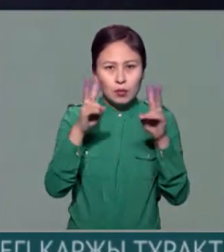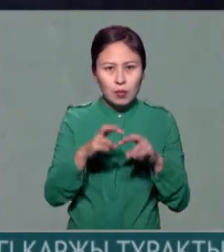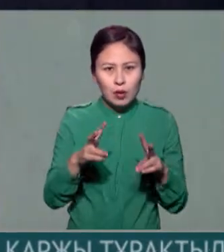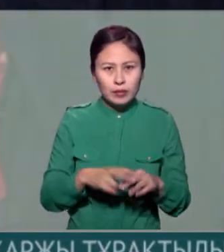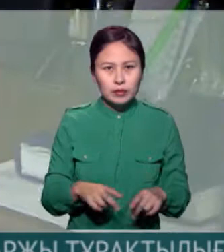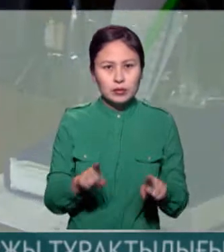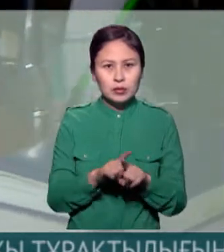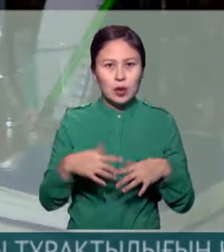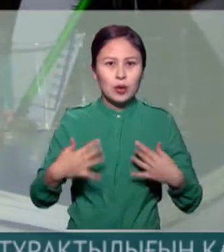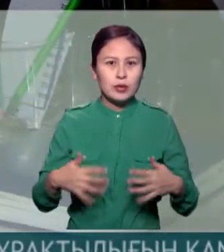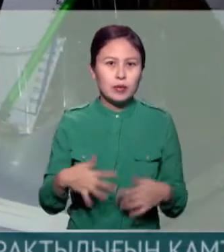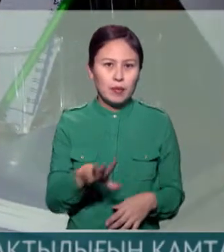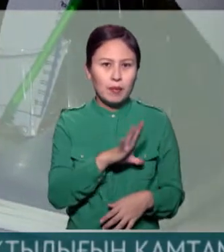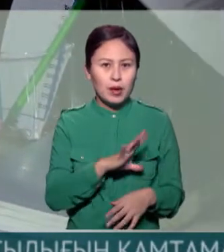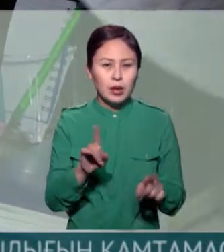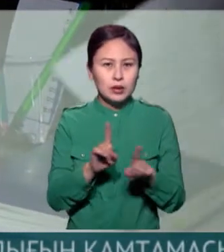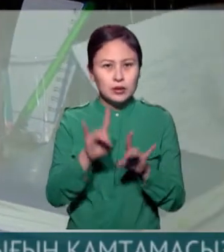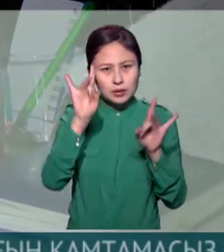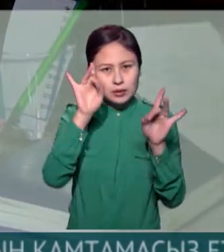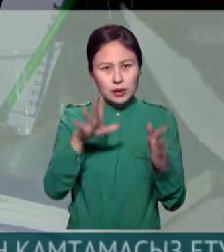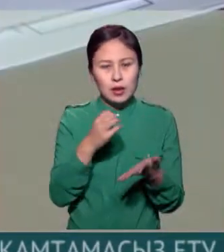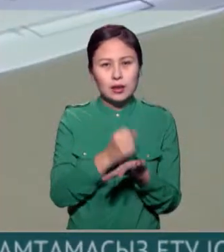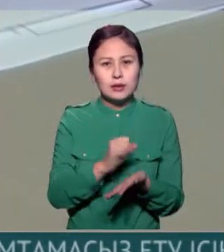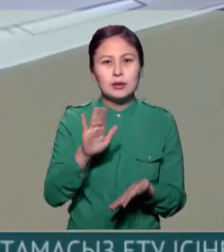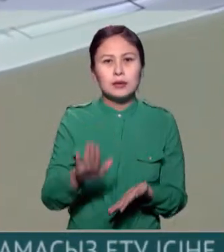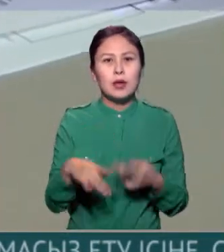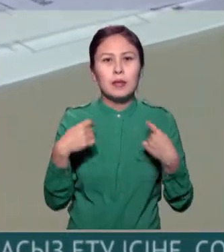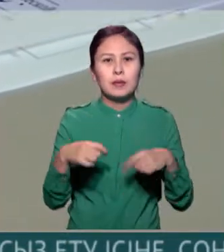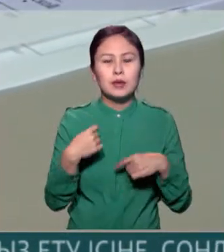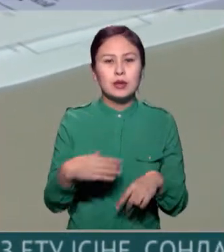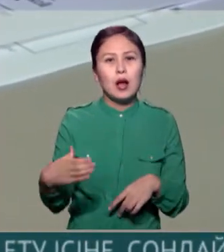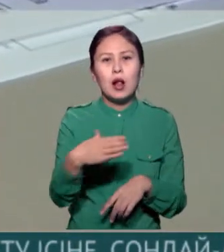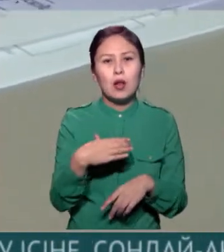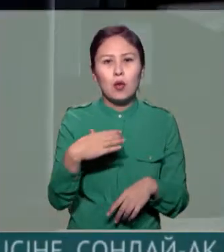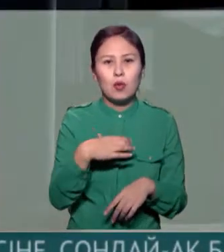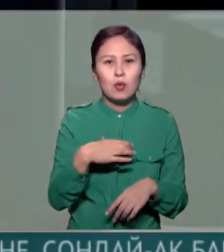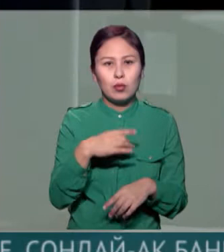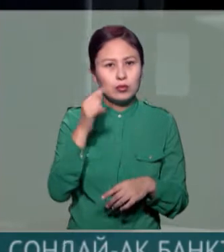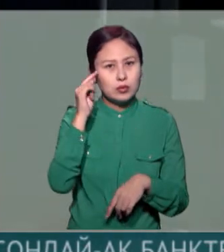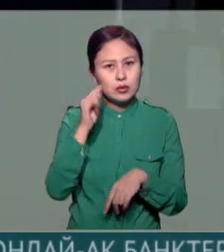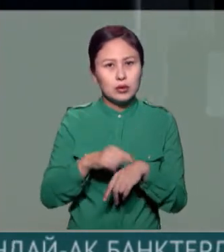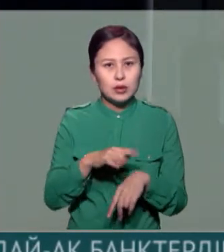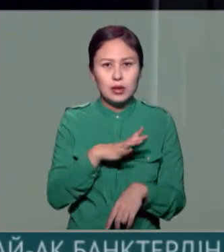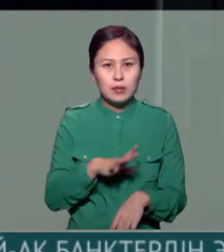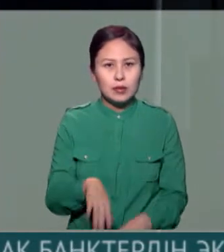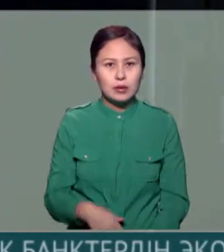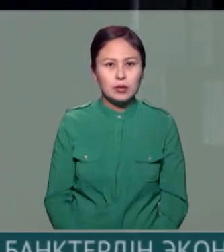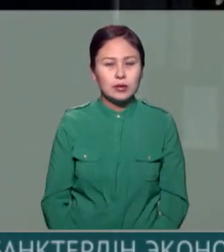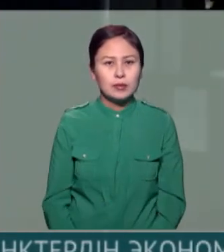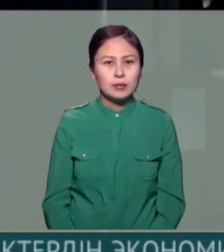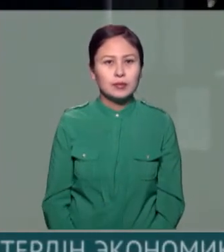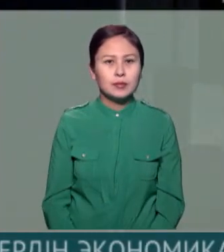кезінде абдырағандай болды. Тіпті лицензиясыз ішімдік саудалап отырғандарын мойындамады. Бұл біздікі емес.